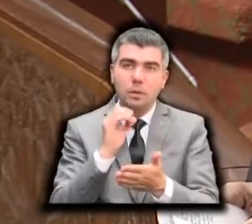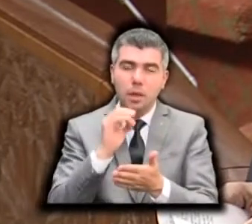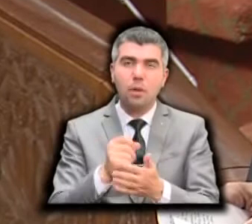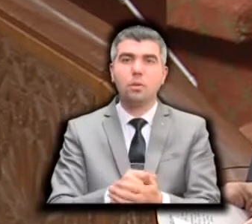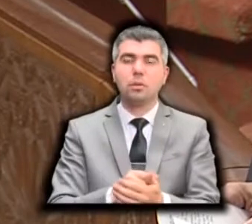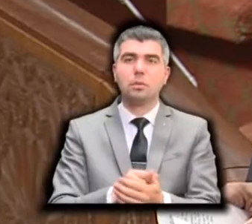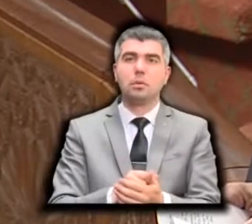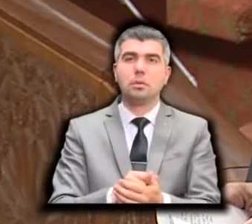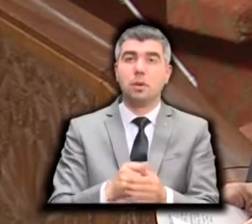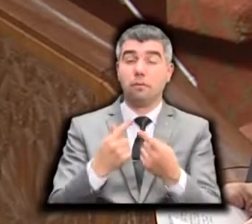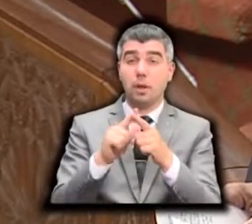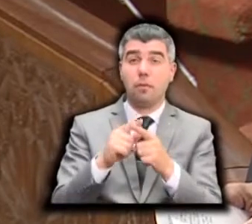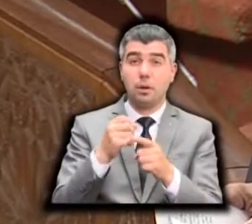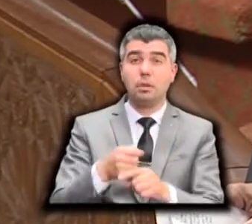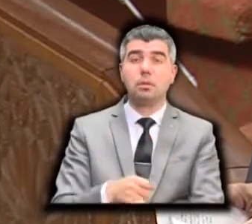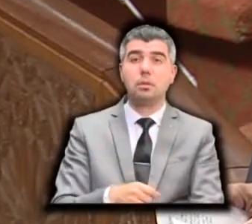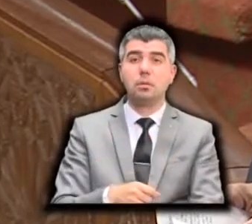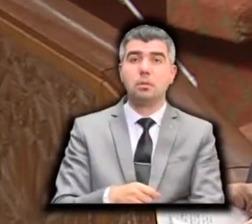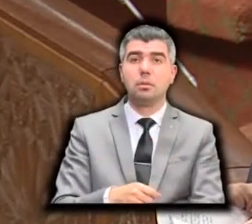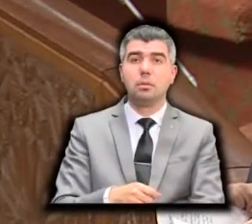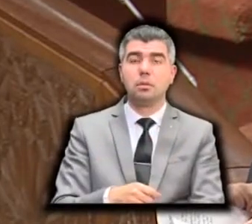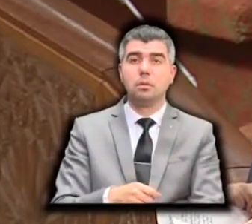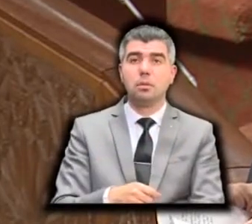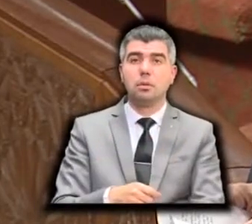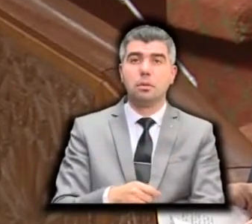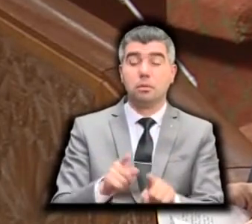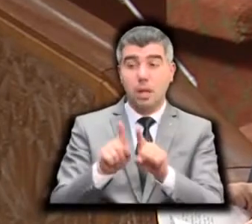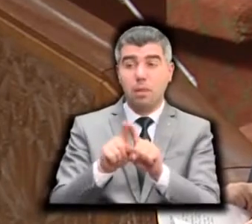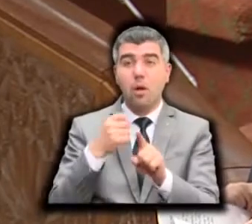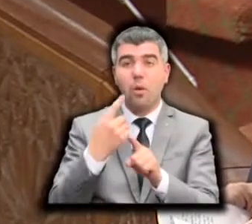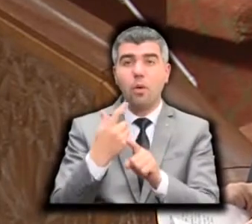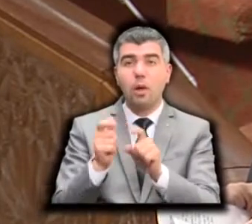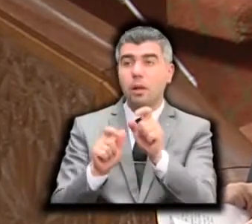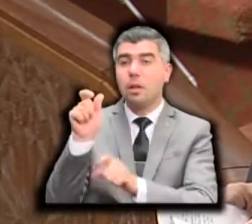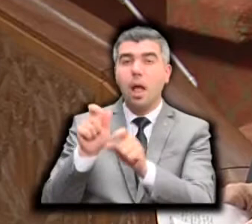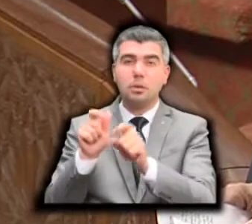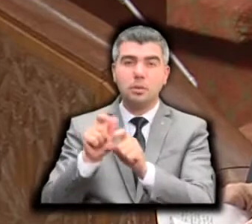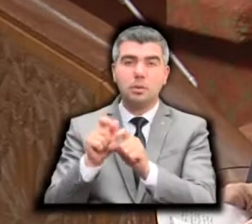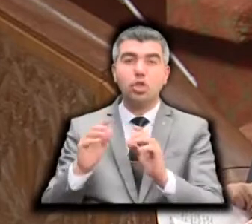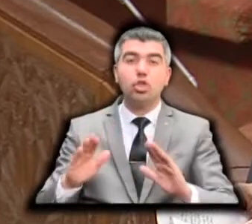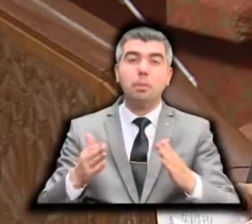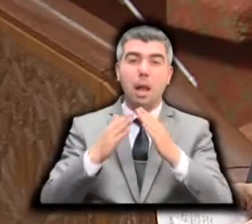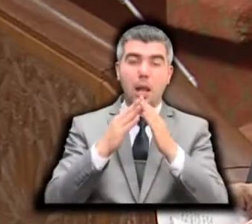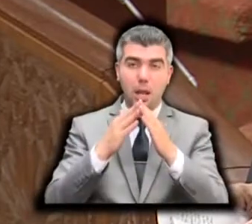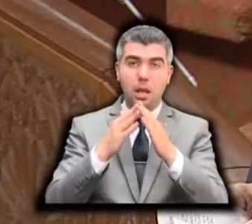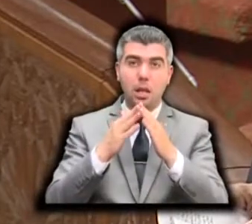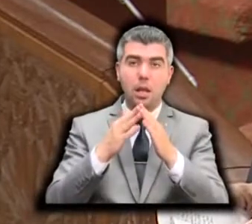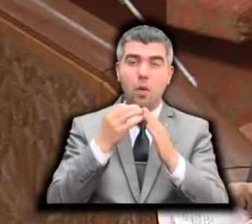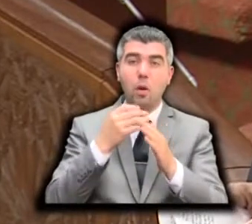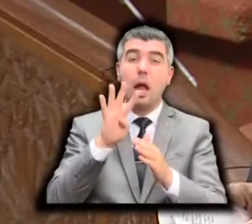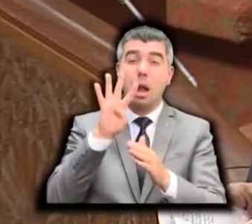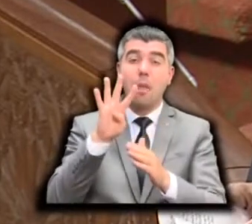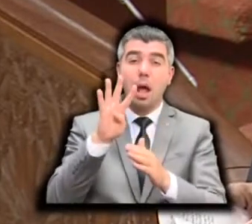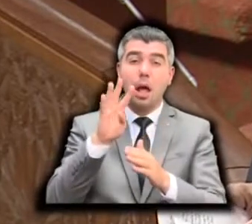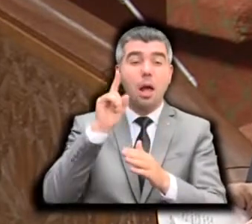عندها انها تدخل فيها. راه انا القضيه ديال الرحل اللي تكلمت عليها، منين تنقول 4 الايام